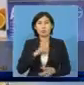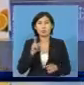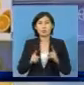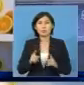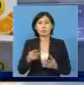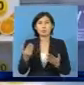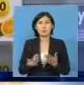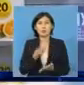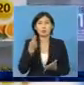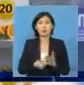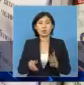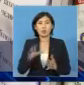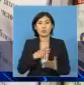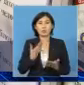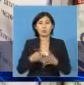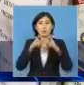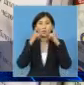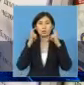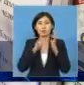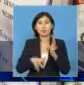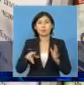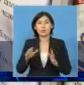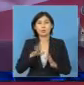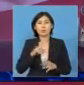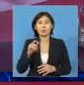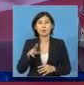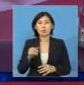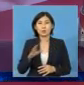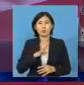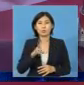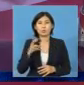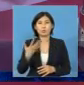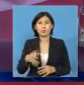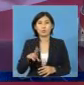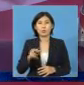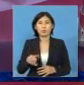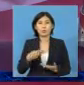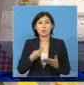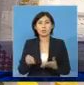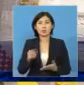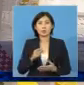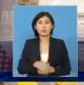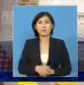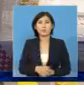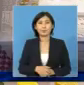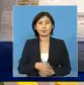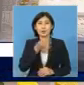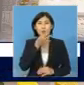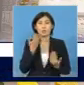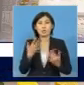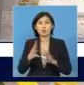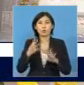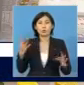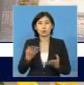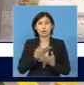қайта арзандады. Мәселен, бетперде 70 теңге, 100 миллиграммдық антисептиктер 250 теңгеден сатылуда. Бұрынғыдай қазір